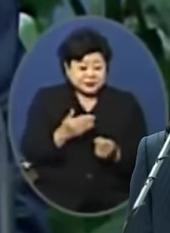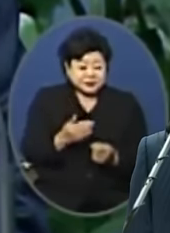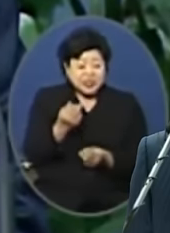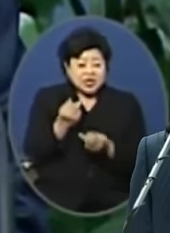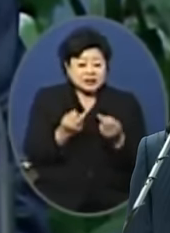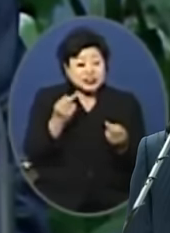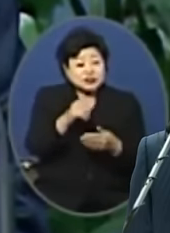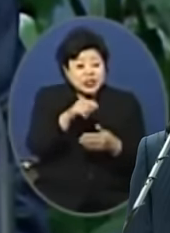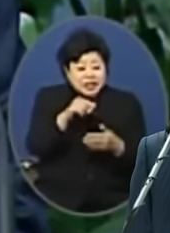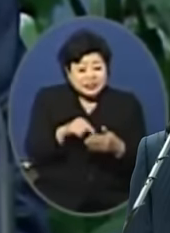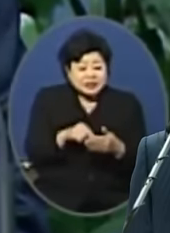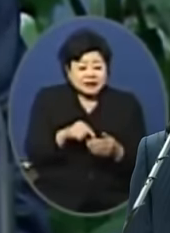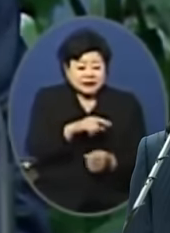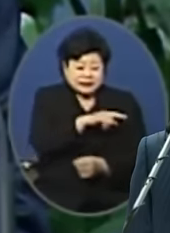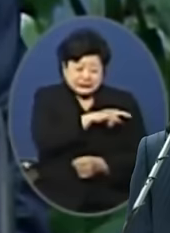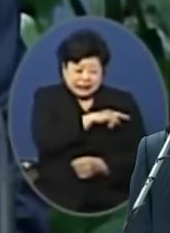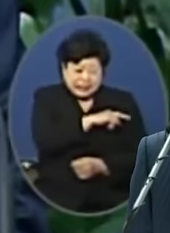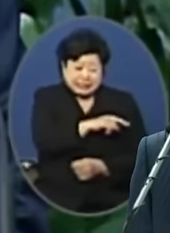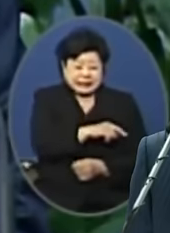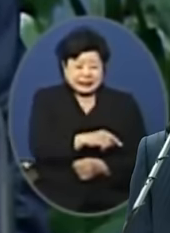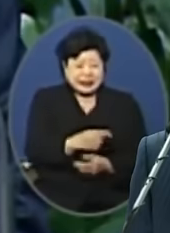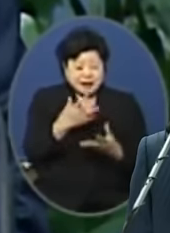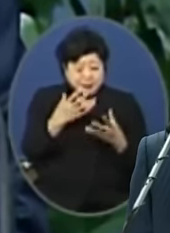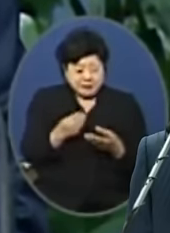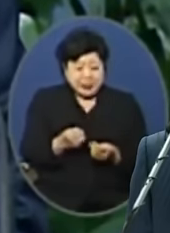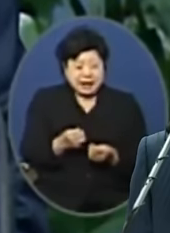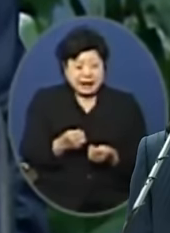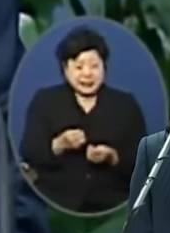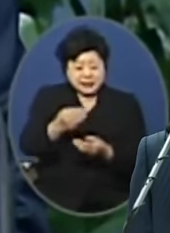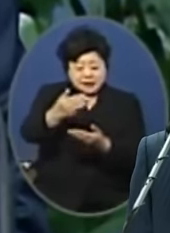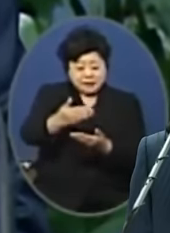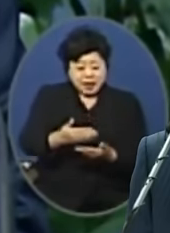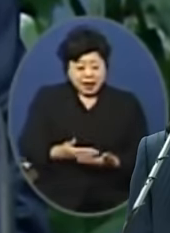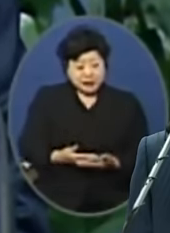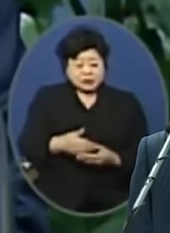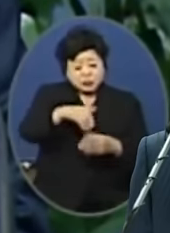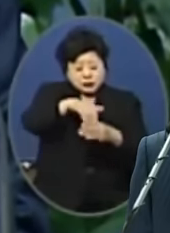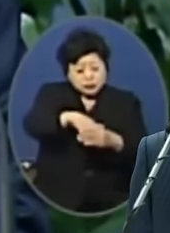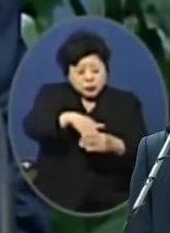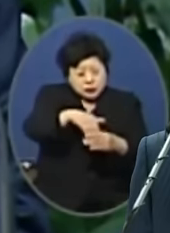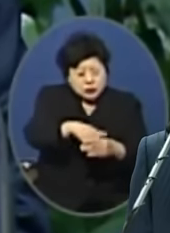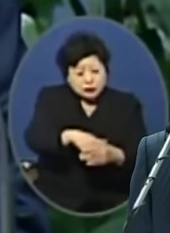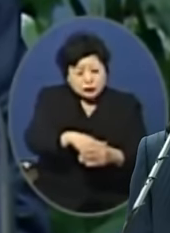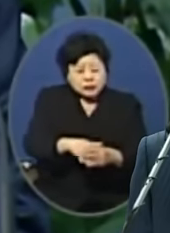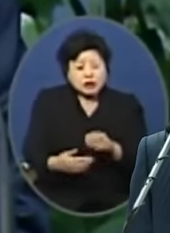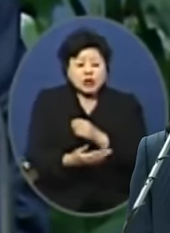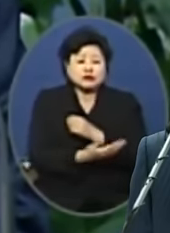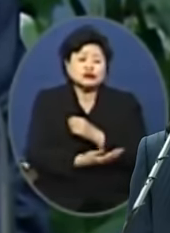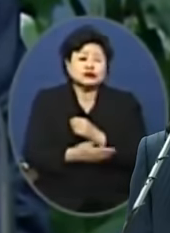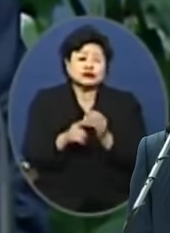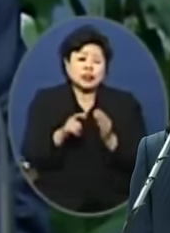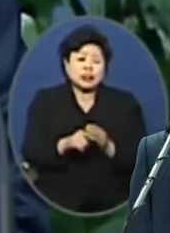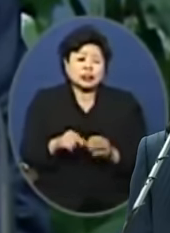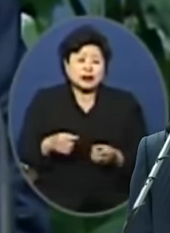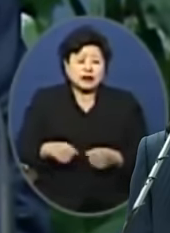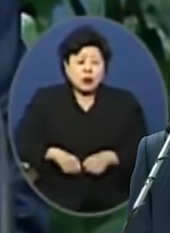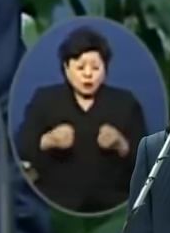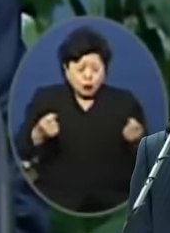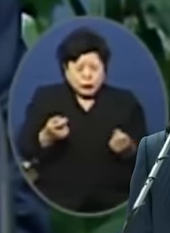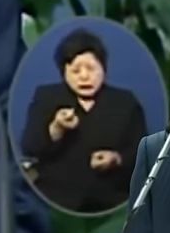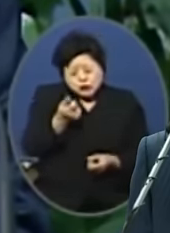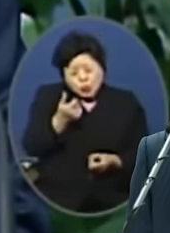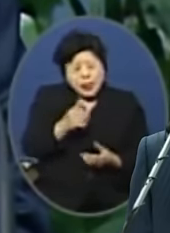형제들 가운데 제일 많이 아버지께로부터 받아서 심지만은 추수할 때는 내 고구마가 제일